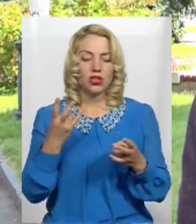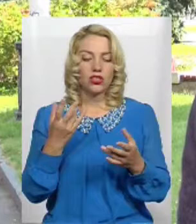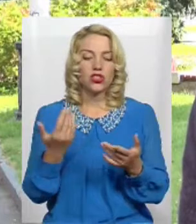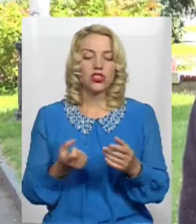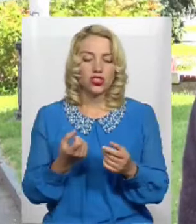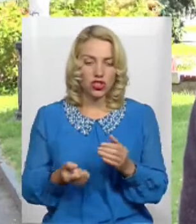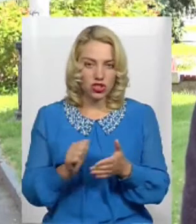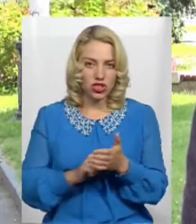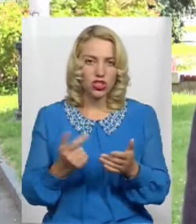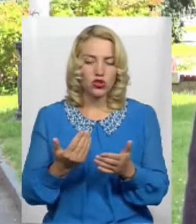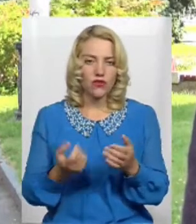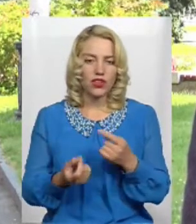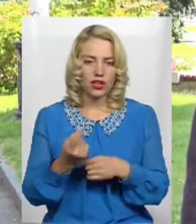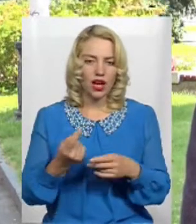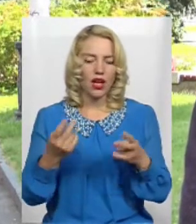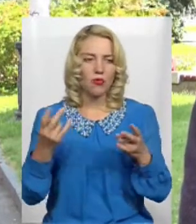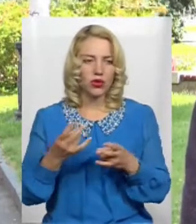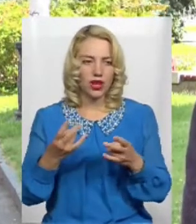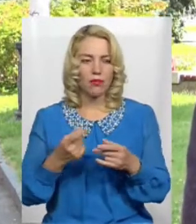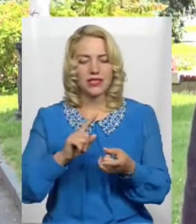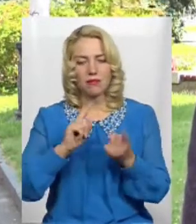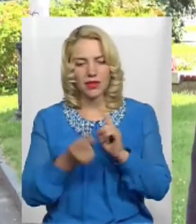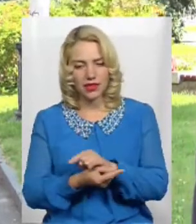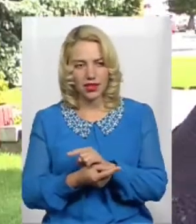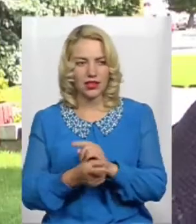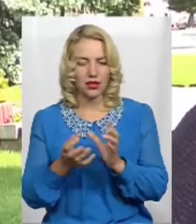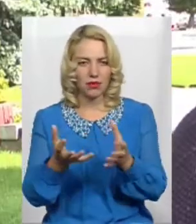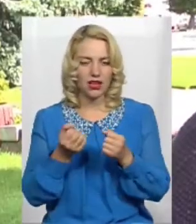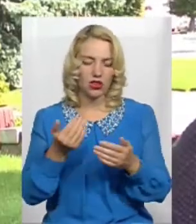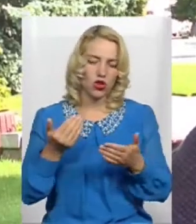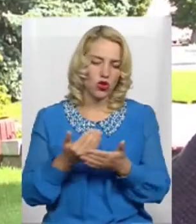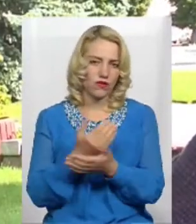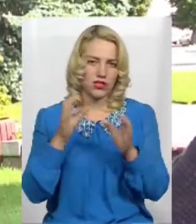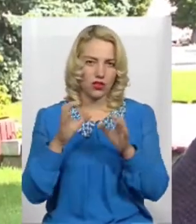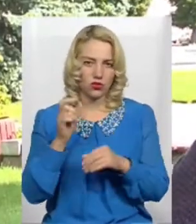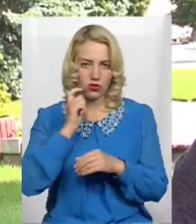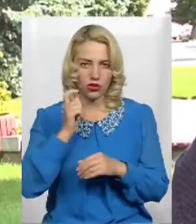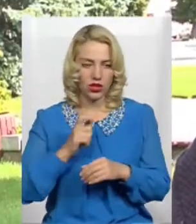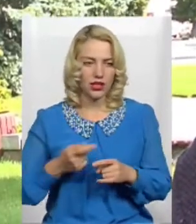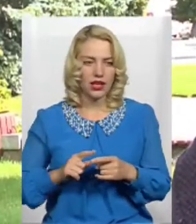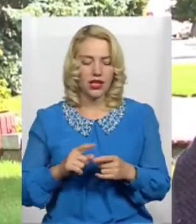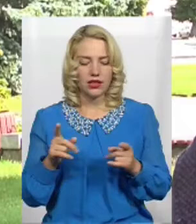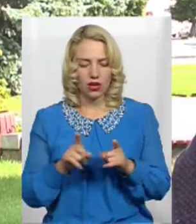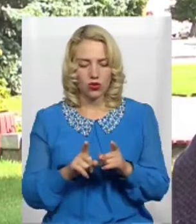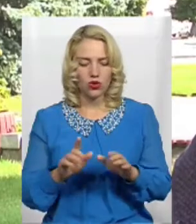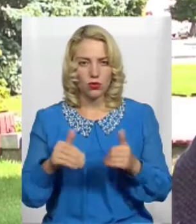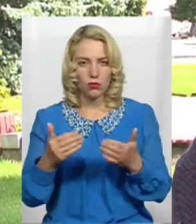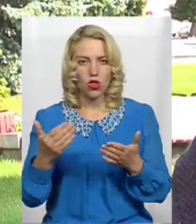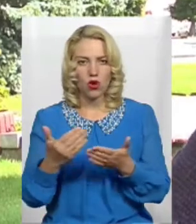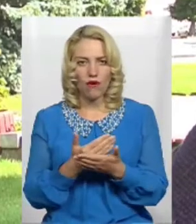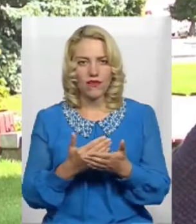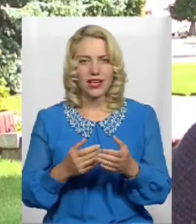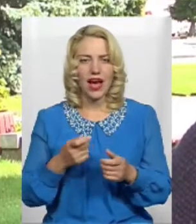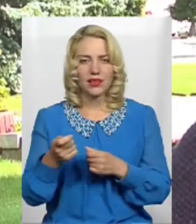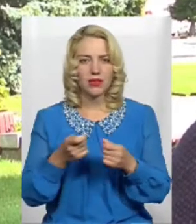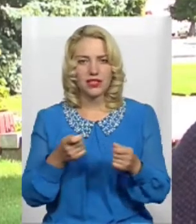діючої Конституції, а прийняти нову редакцію основного закону держави? Також ви пропонуєте визначити новий адміністративно-територіальний устрій і